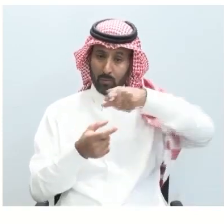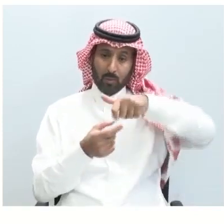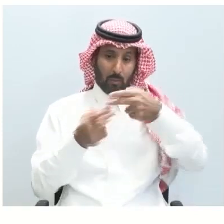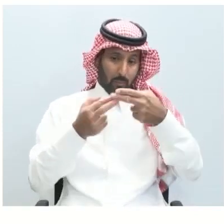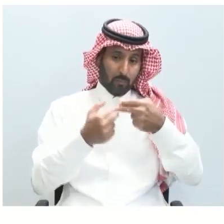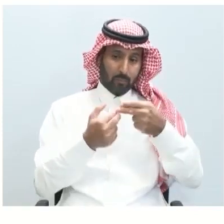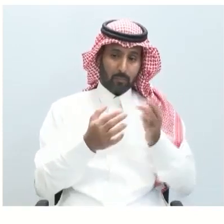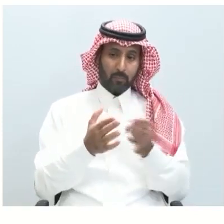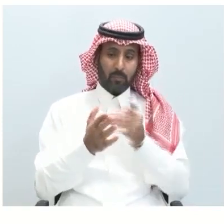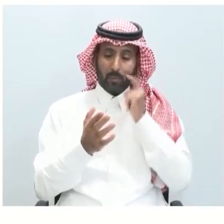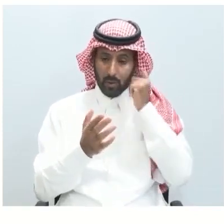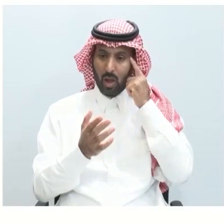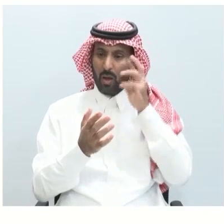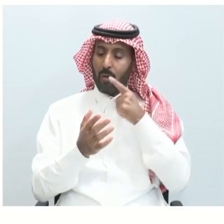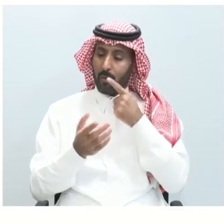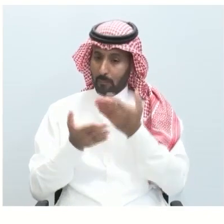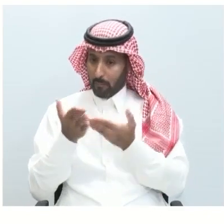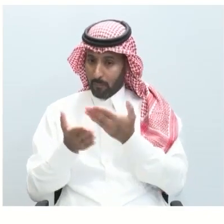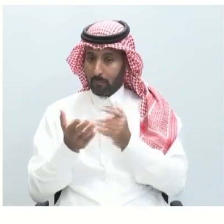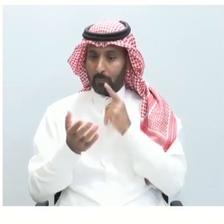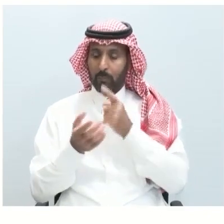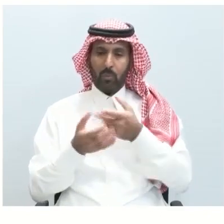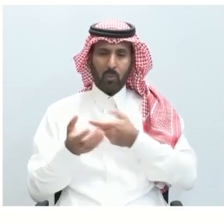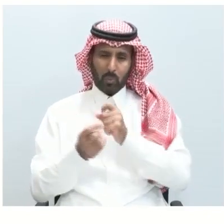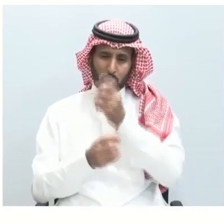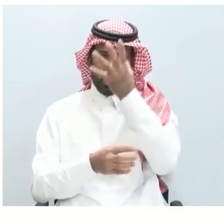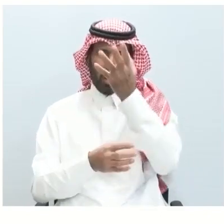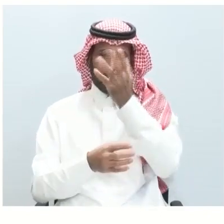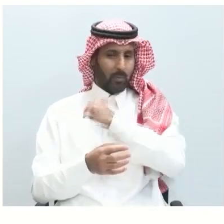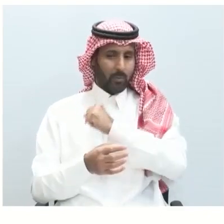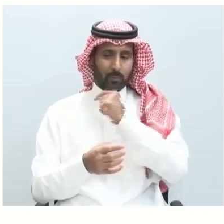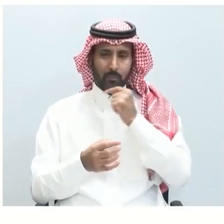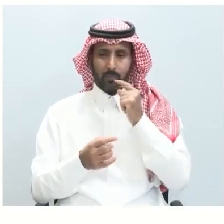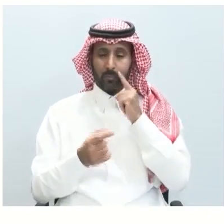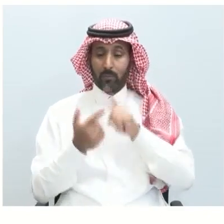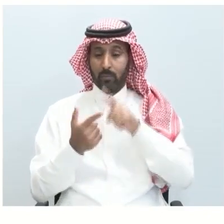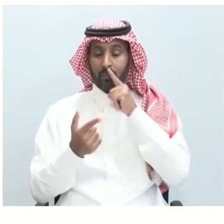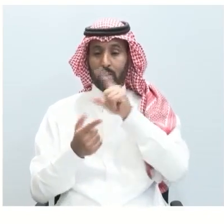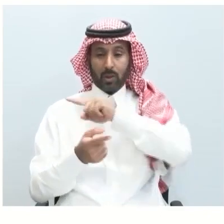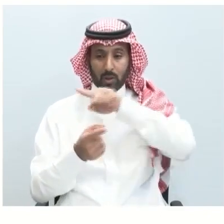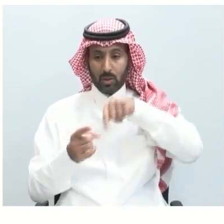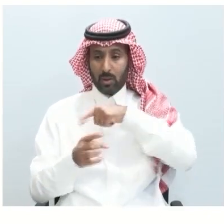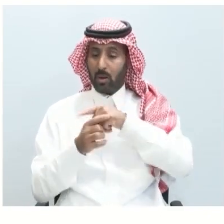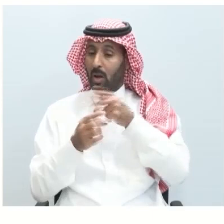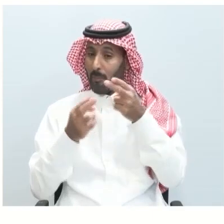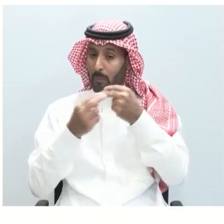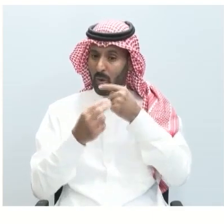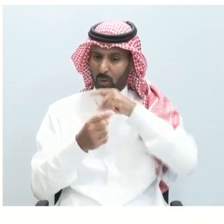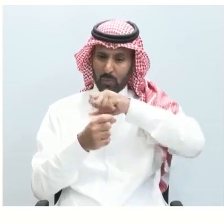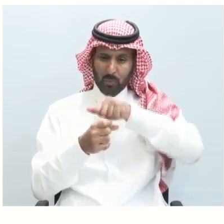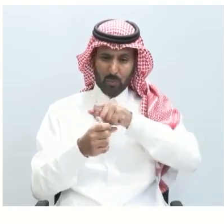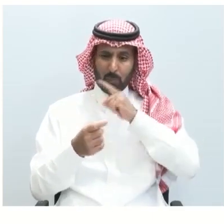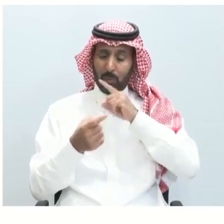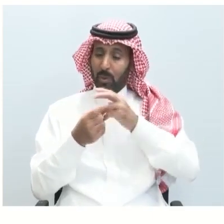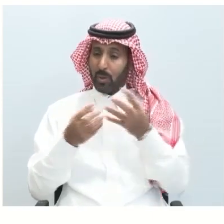مغلق حتى اعرف انه حدث التوازن لم تتسرب المواد الى الخارج اذا يمثل كل دورق نظام مغلق لا يمكن